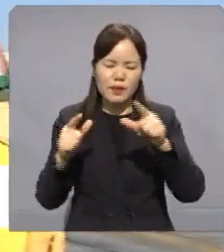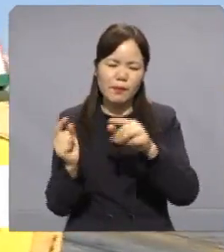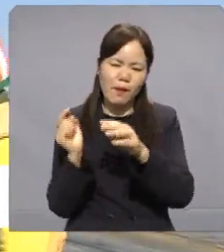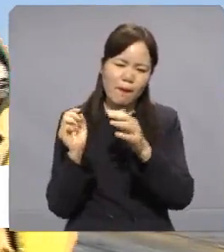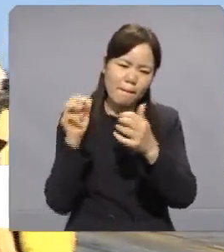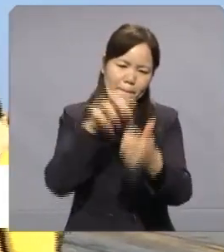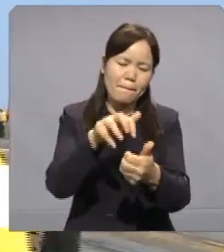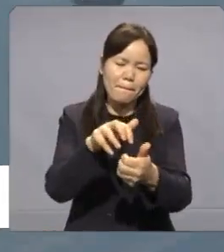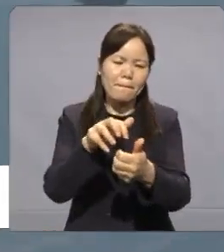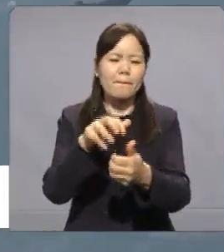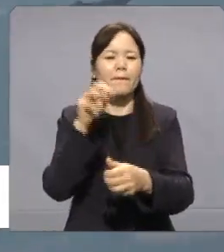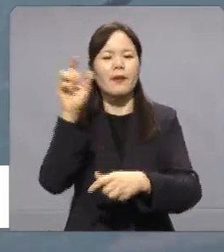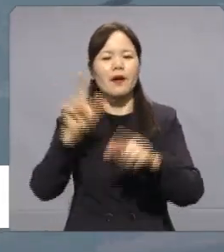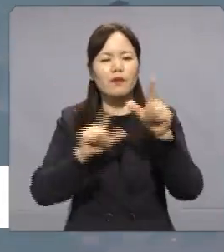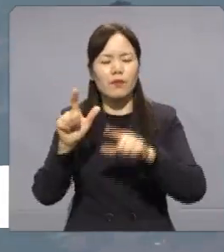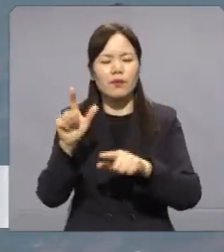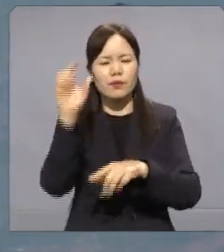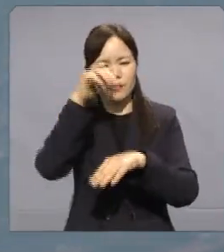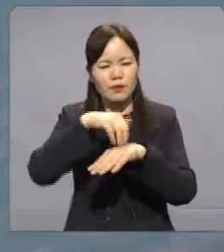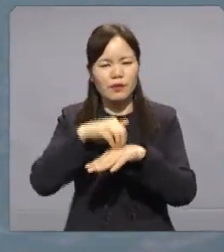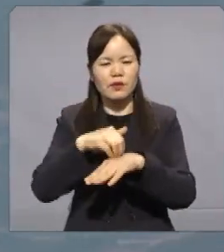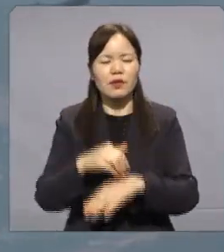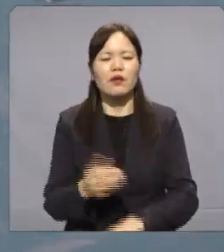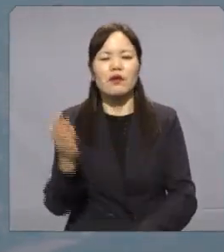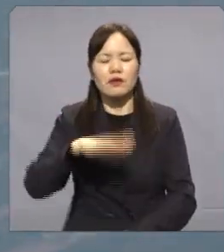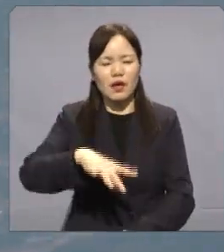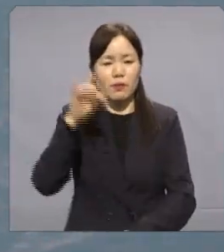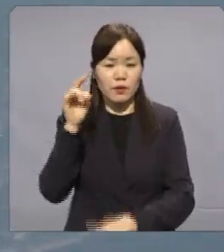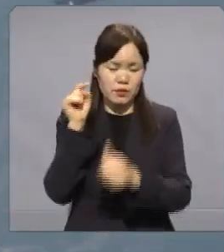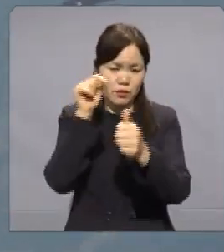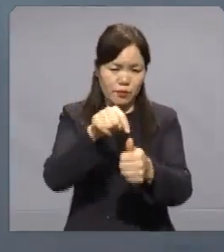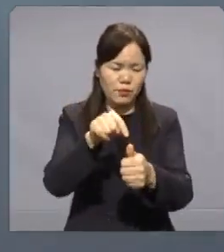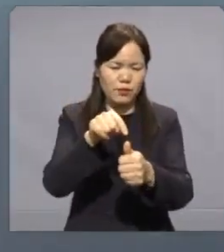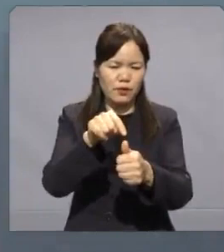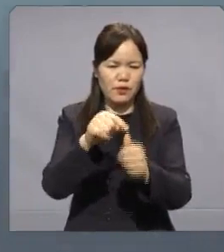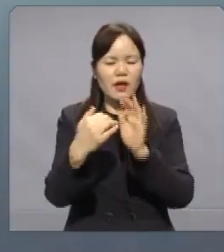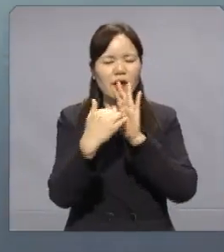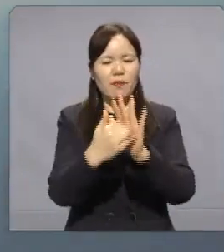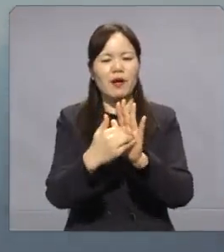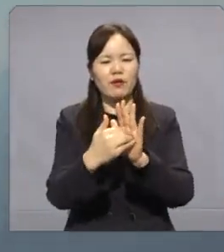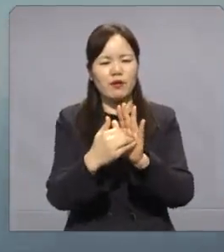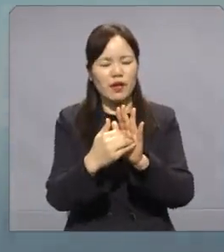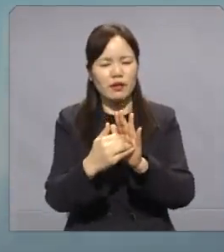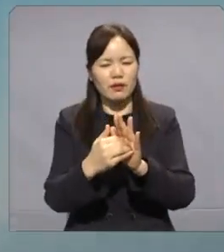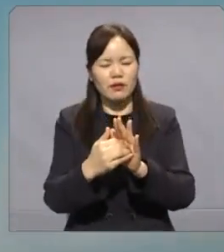됩니다. 다만 선제 타격이 곧 방어라는 구상은 일본 반격